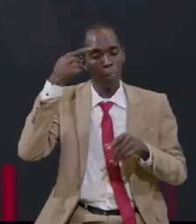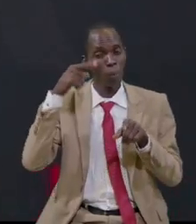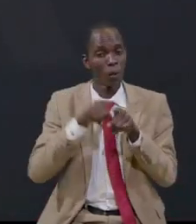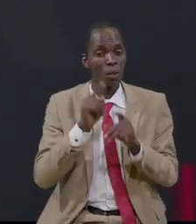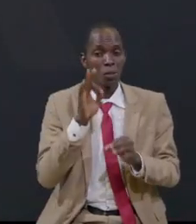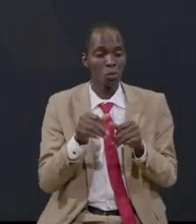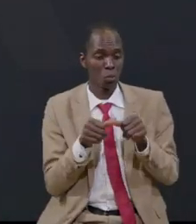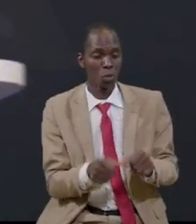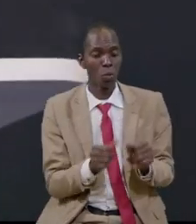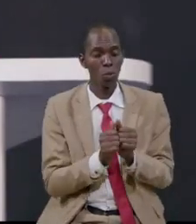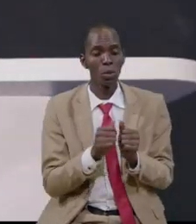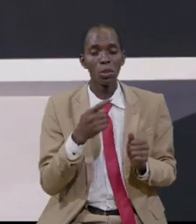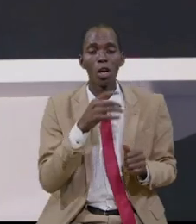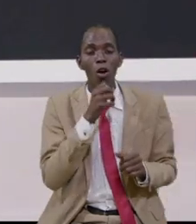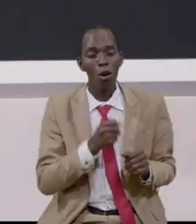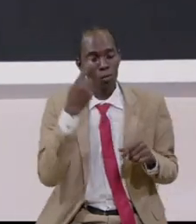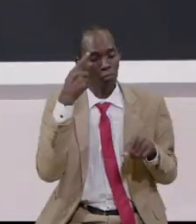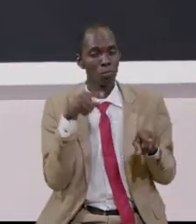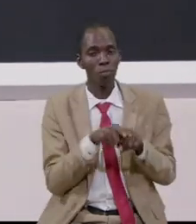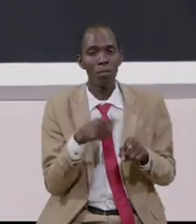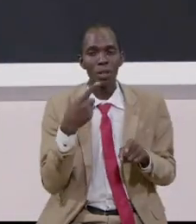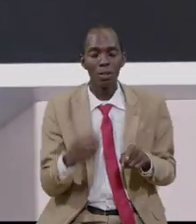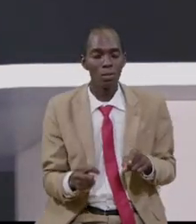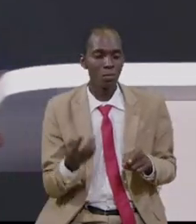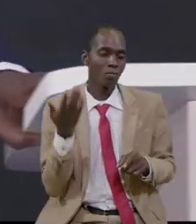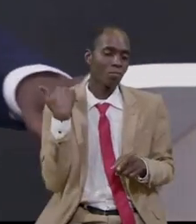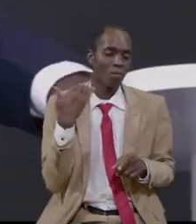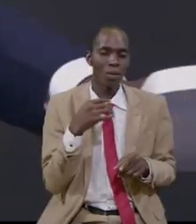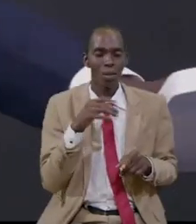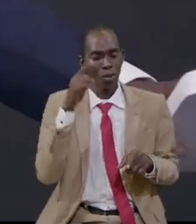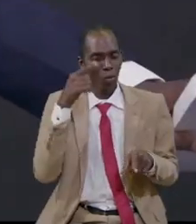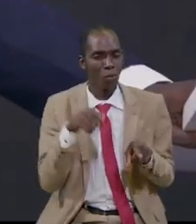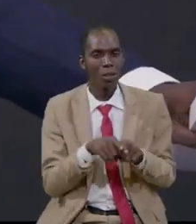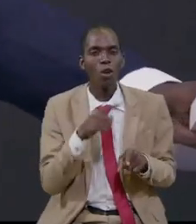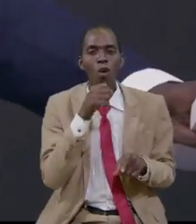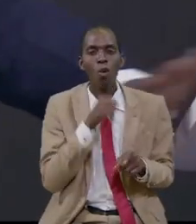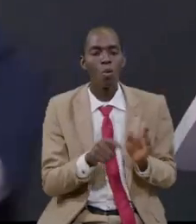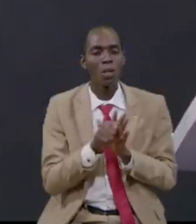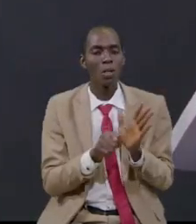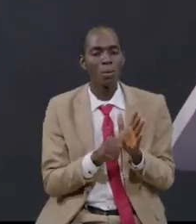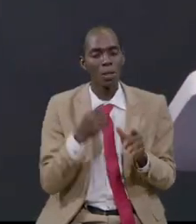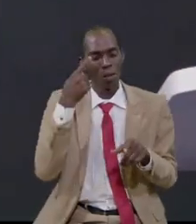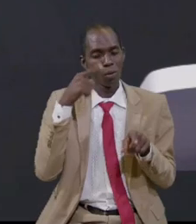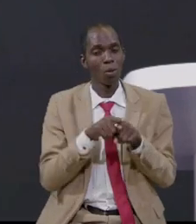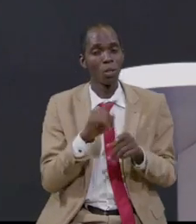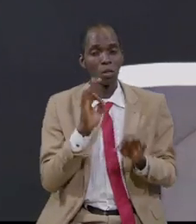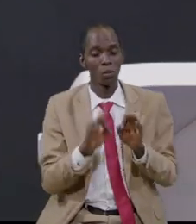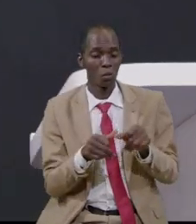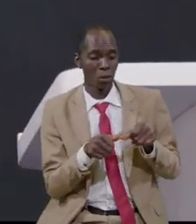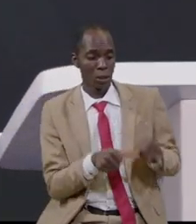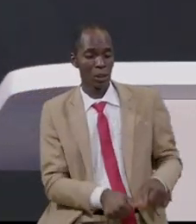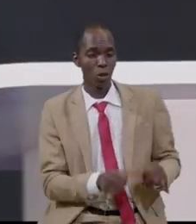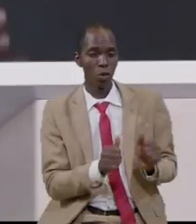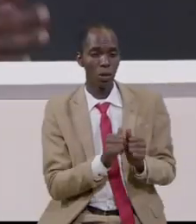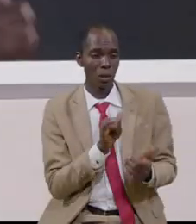l'ancienne alliance, l'alliance abolie, l'alliance de l'Ancien Testament, quand vous restez avec ça, et c'est avant